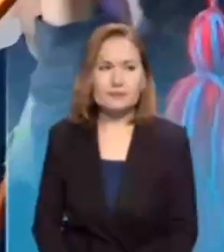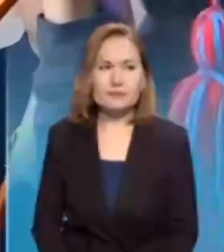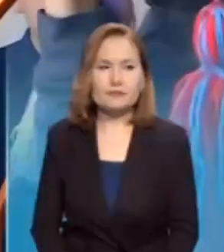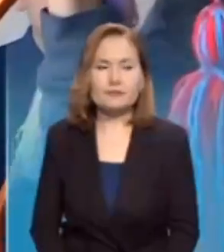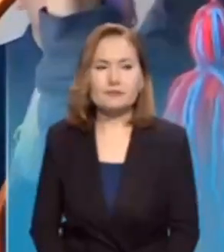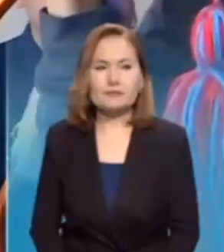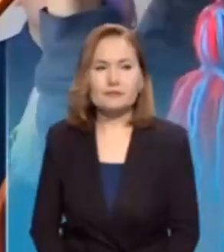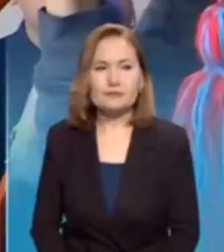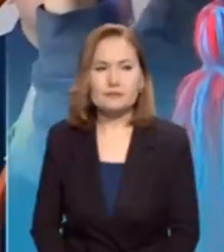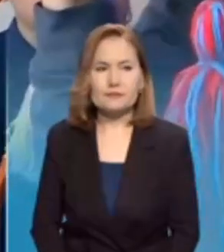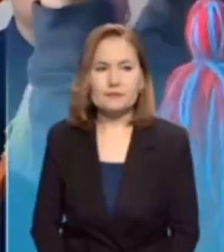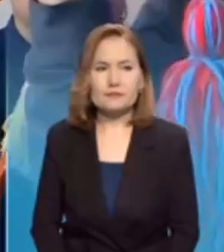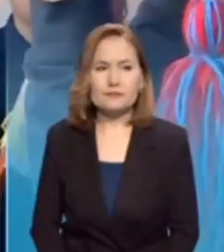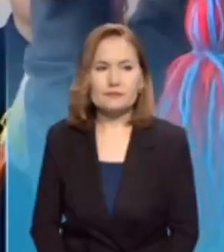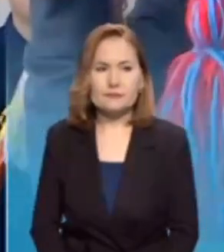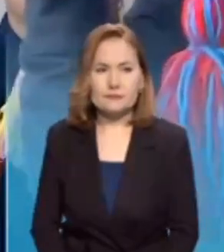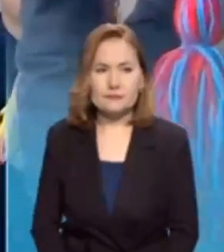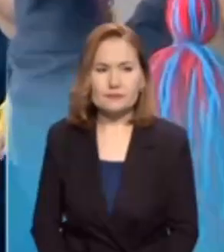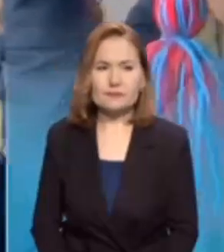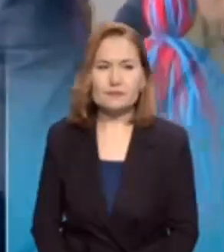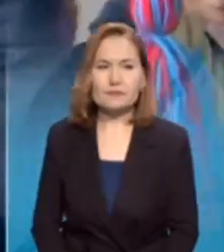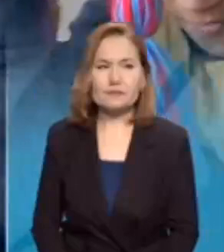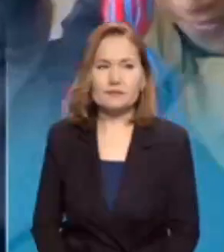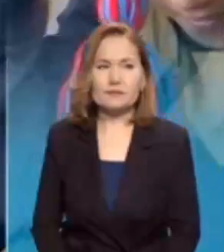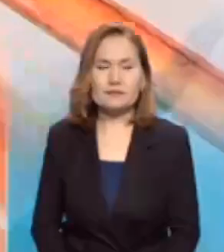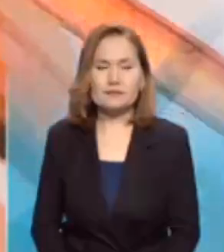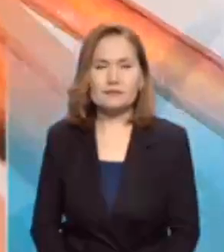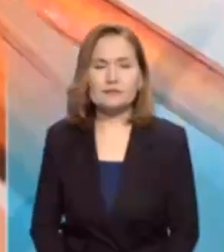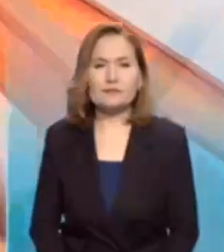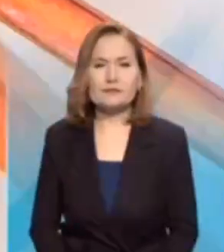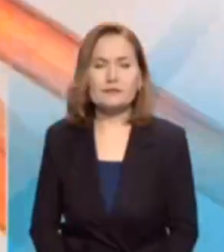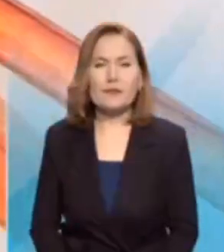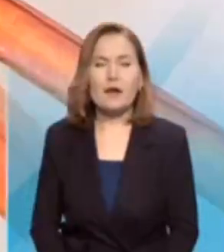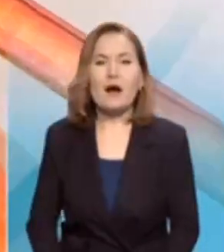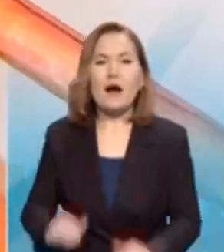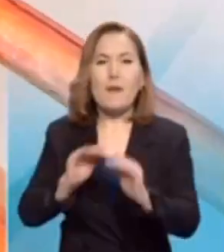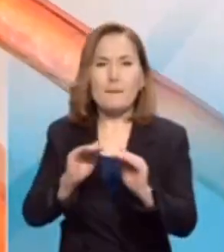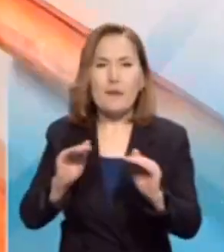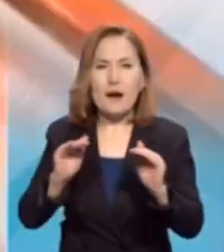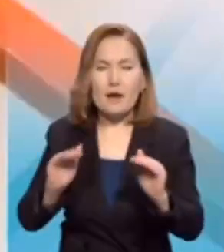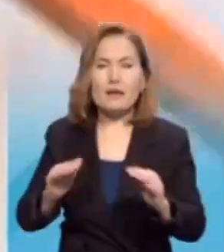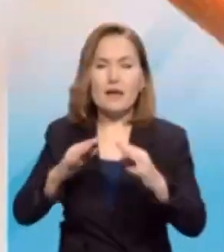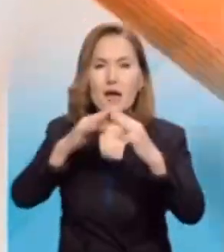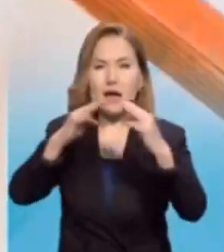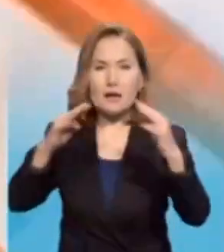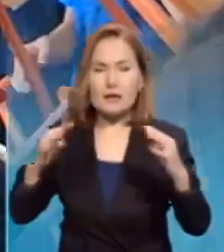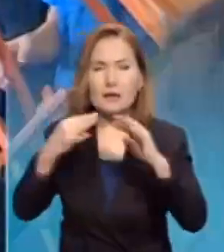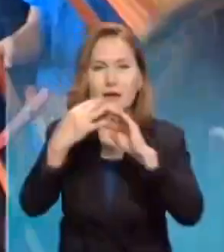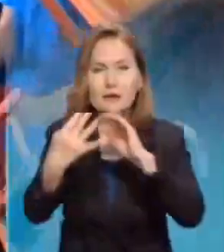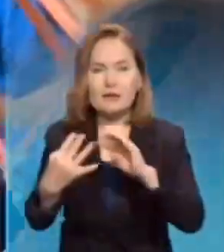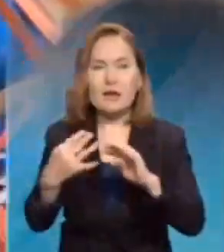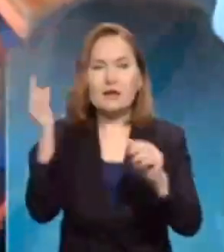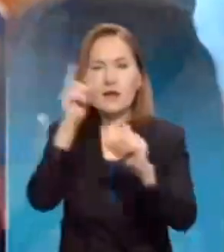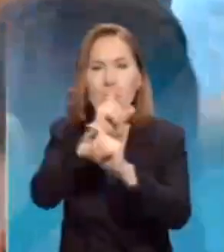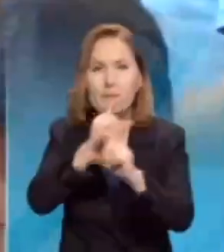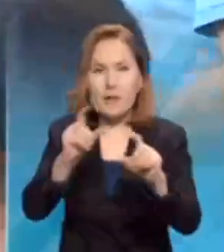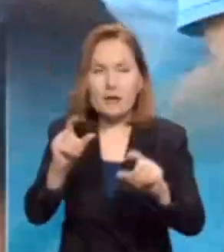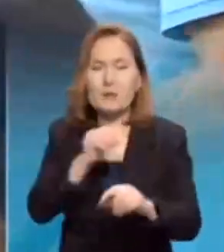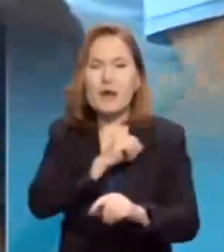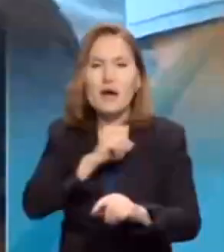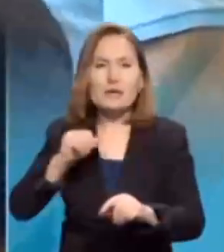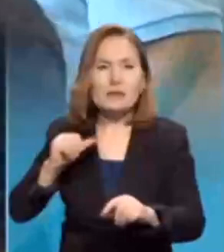ортасында дұрыстап ұстап тұрсыз, жүзі ұстаңыздар, қисық ұстап тұрсыздар. Балалар киіз үйдің кішігірім нұсқасын мектептен тыс уақытта жинайды.